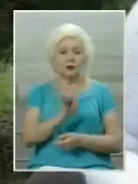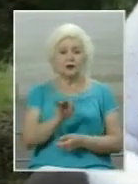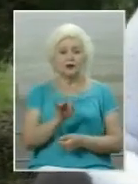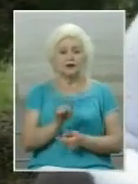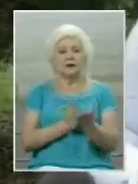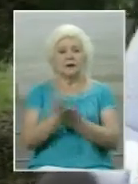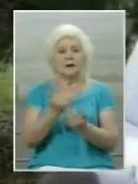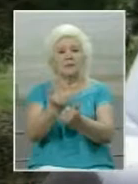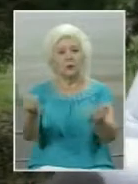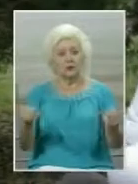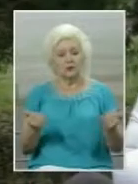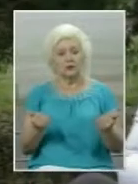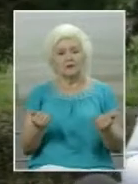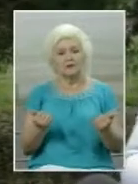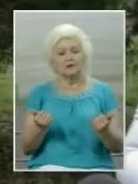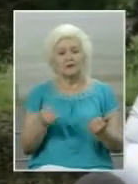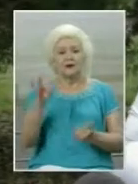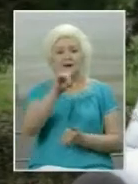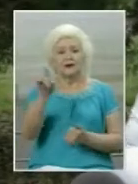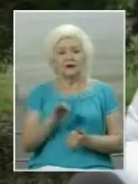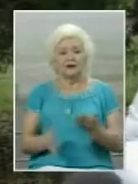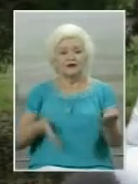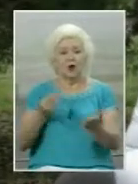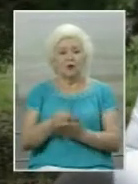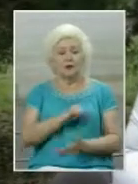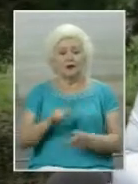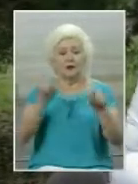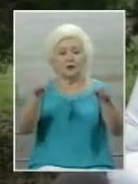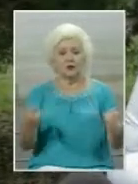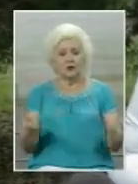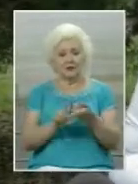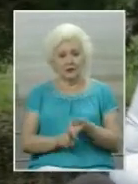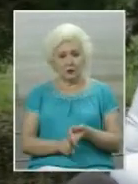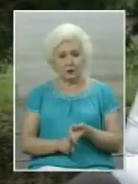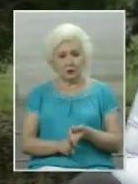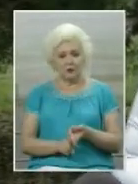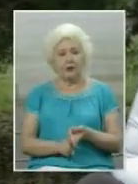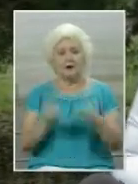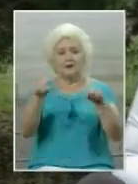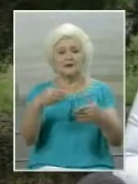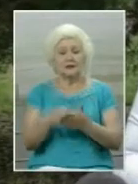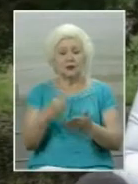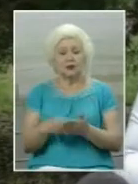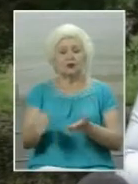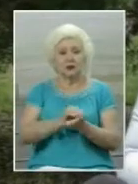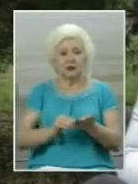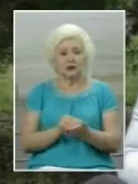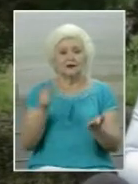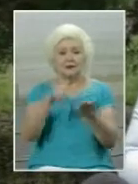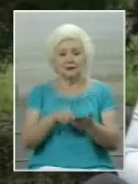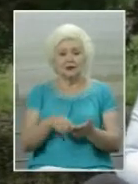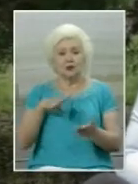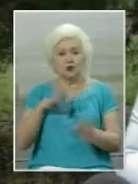послуги із оплати саме цього зв'язку. Ці кошти, ще раз зазначаю,